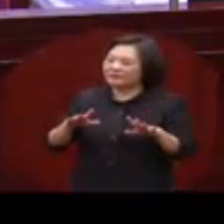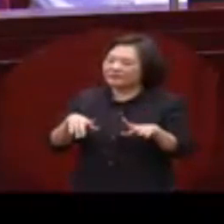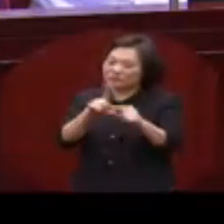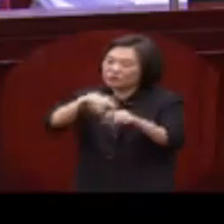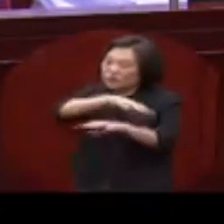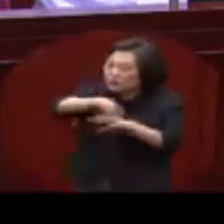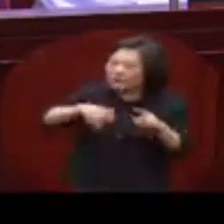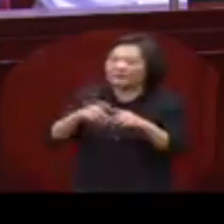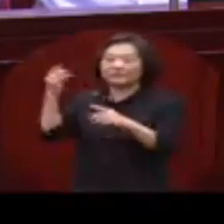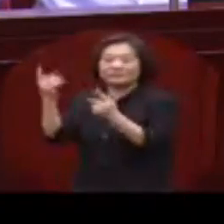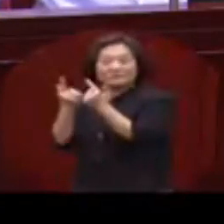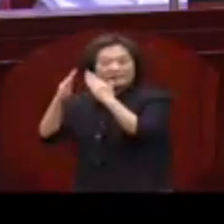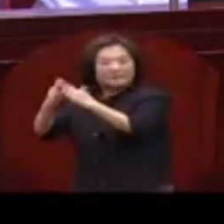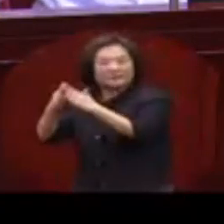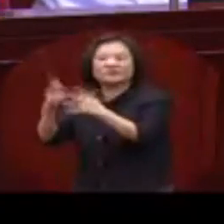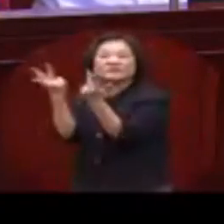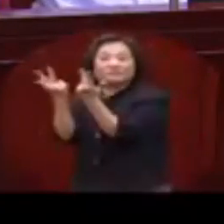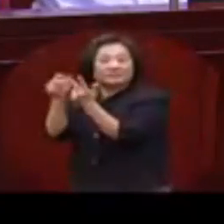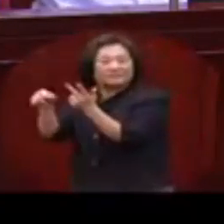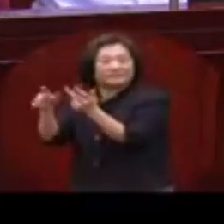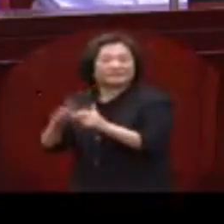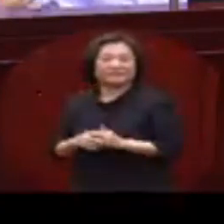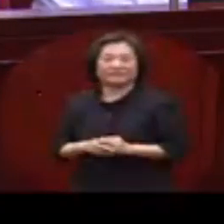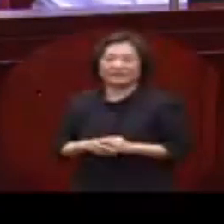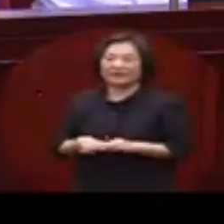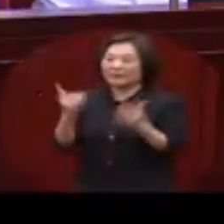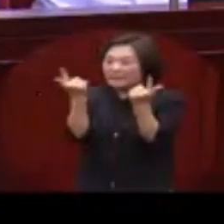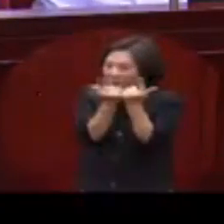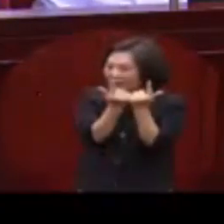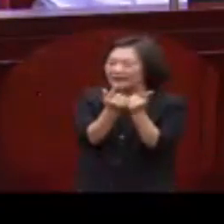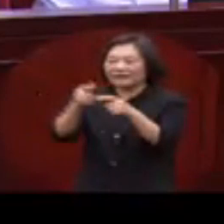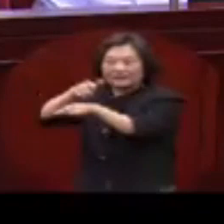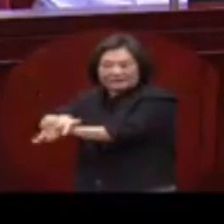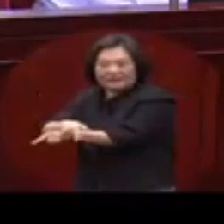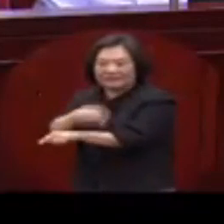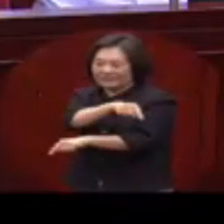不过这个都在新北市的哦。那北环跟南环哦，